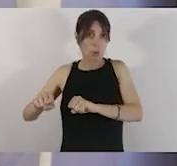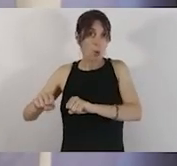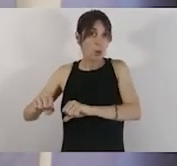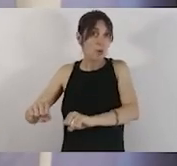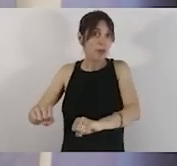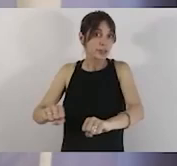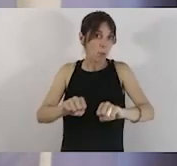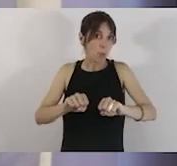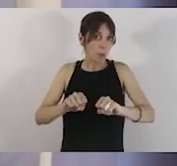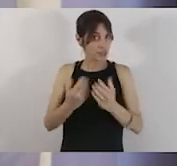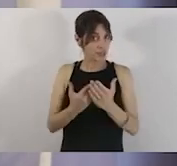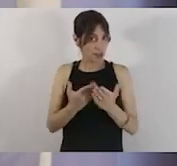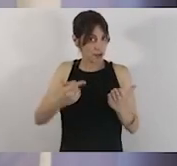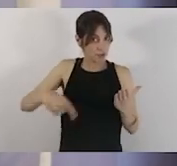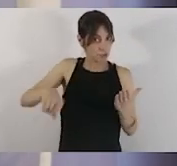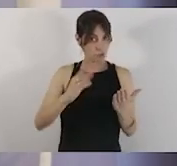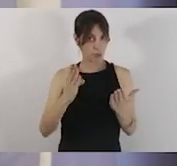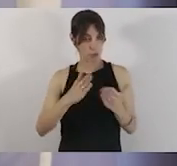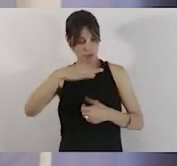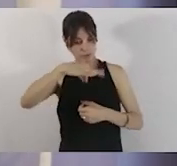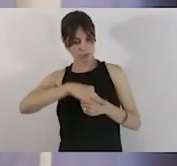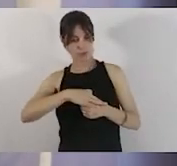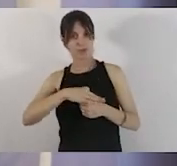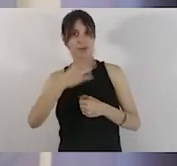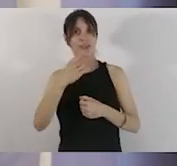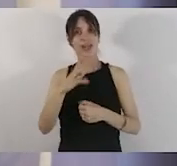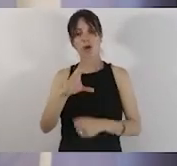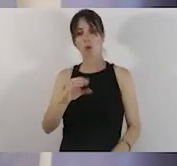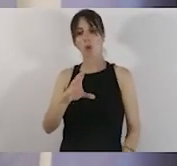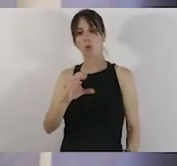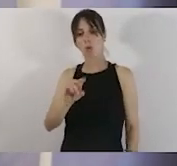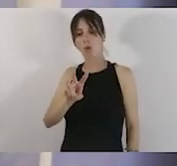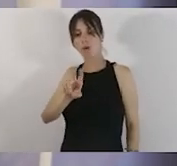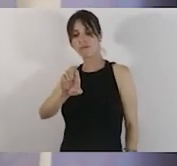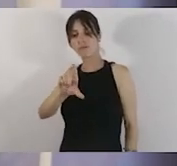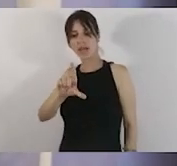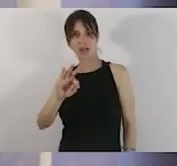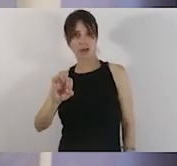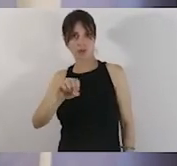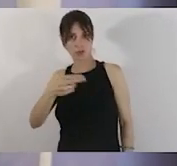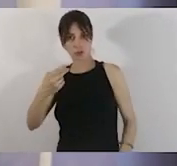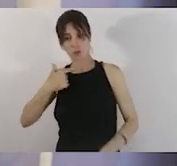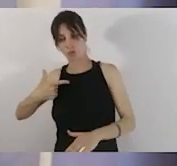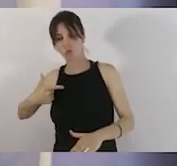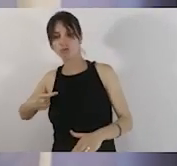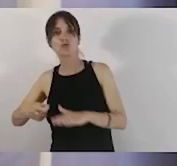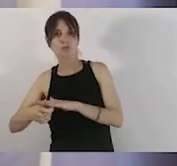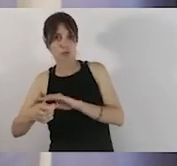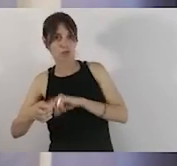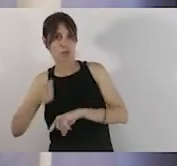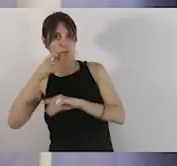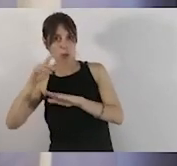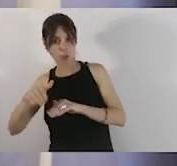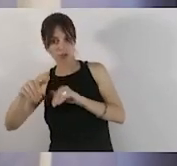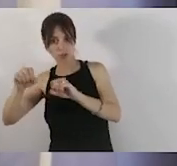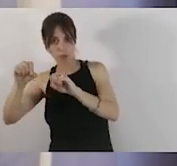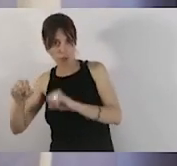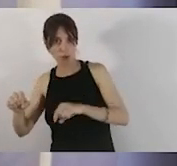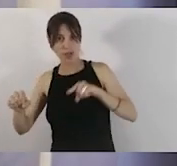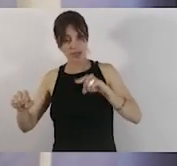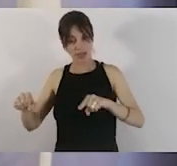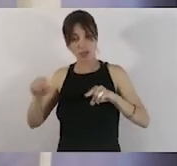avez à voter, c'est la prolongation de la présence de Coco Velten avec une subvention pour leur permettre de continuer leurs